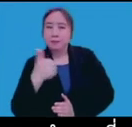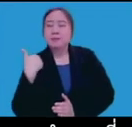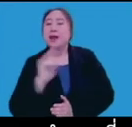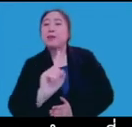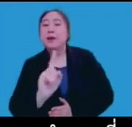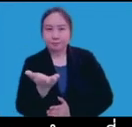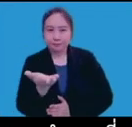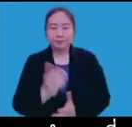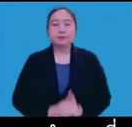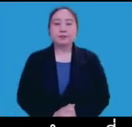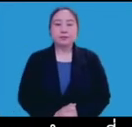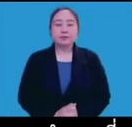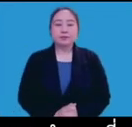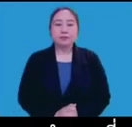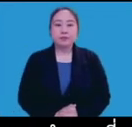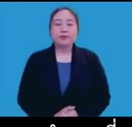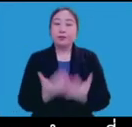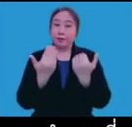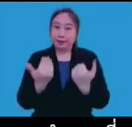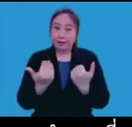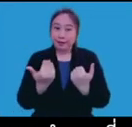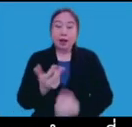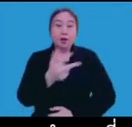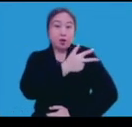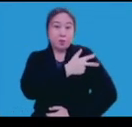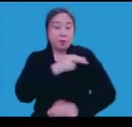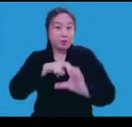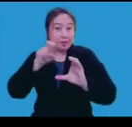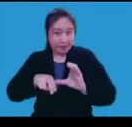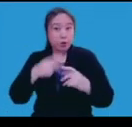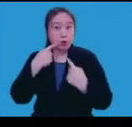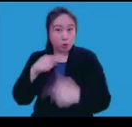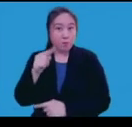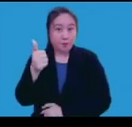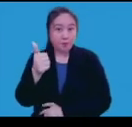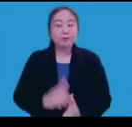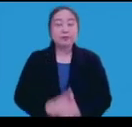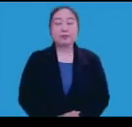รครับ ครับไม่ทราบจะนกเดชสุธิพงศ์ตอบดีไหมครับ